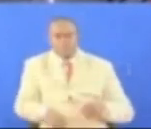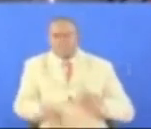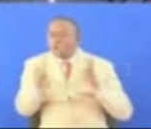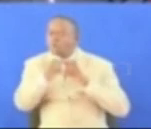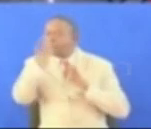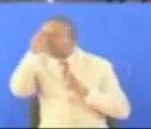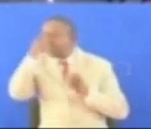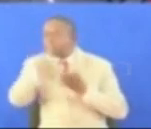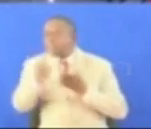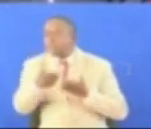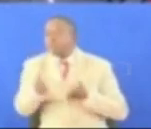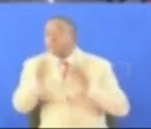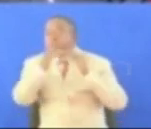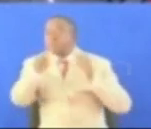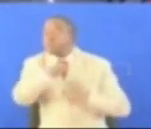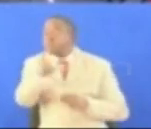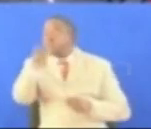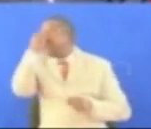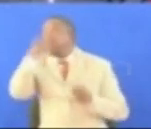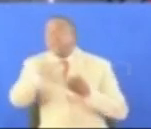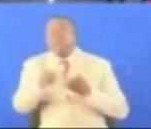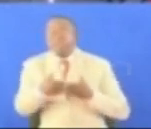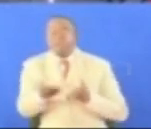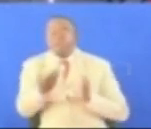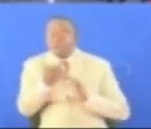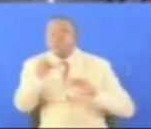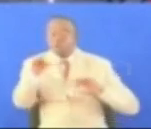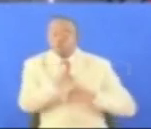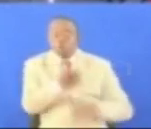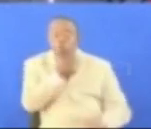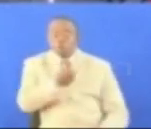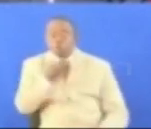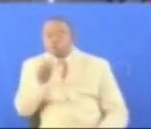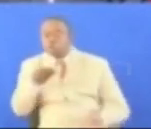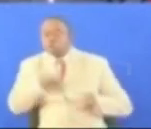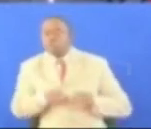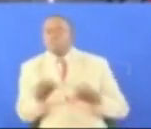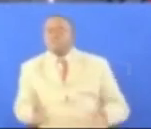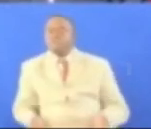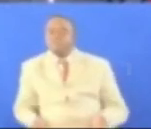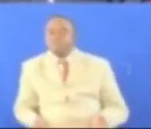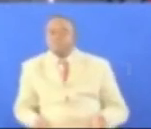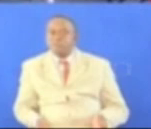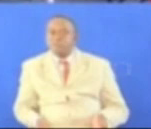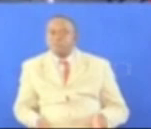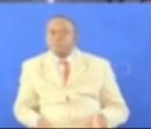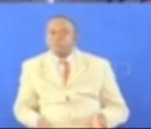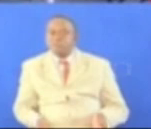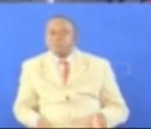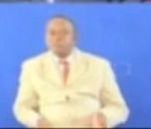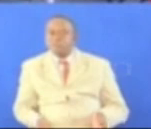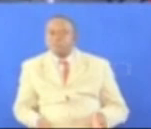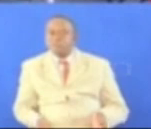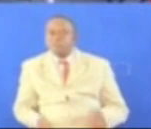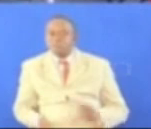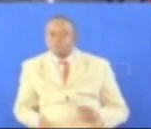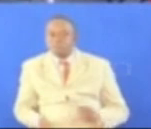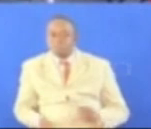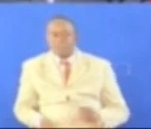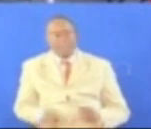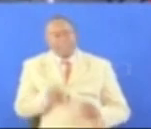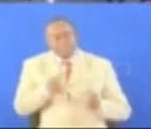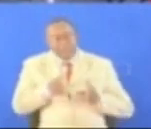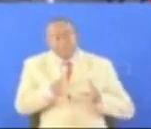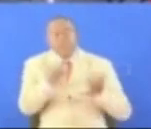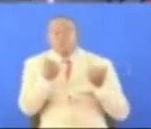maana. Haya majengo makubwa tunajenga hayatakuwa na maana. Barabara mnatujengea Iringa kwenda Rwanda National Park, nani atapanda?